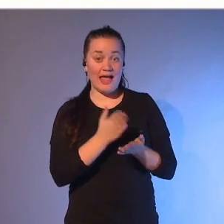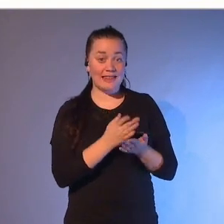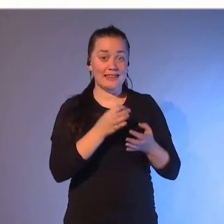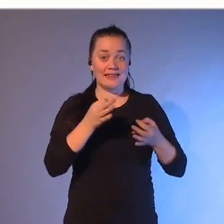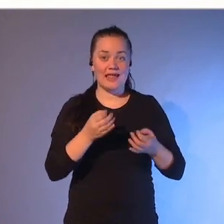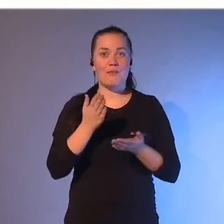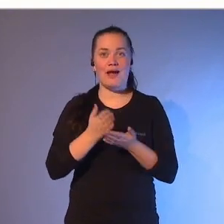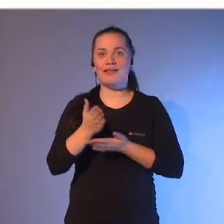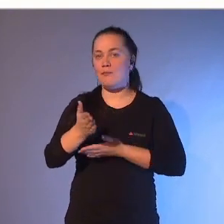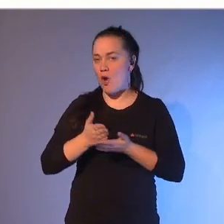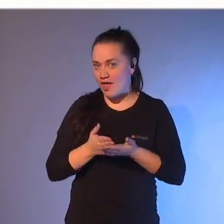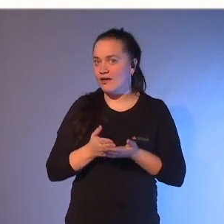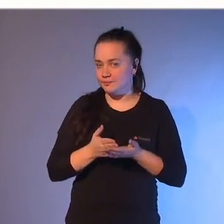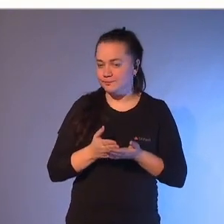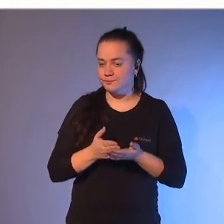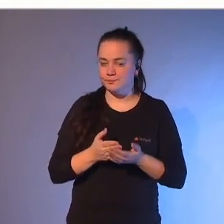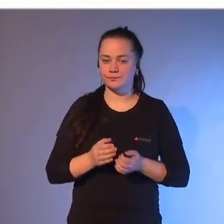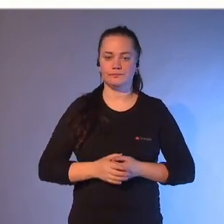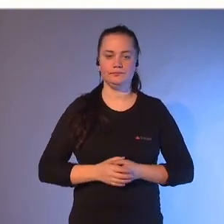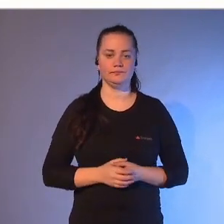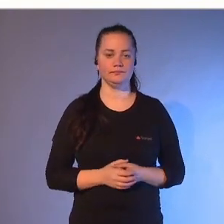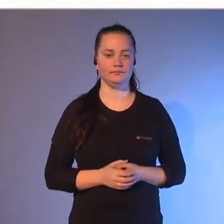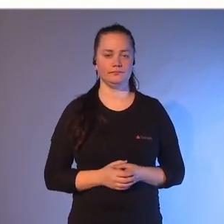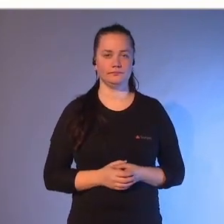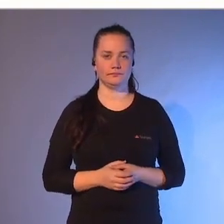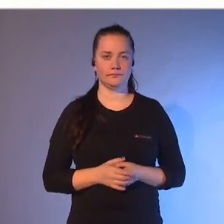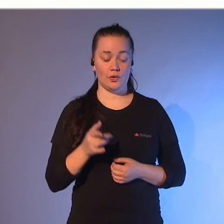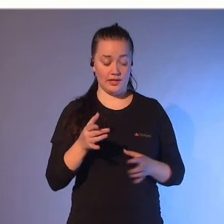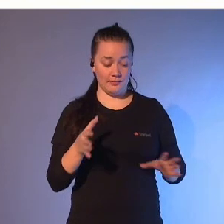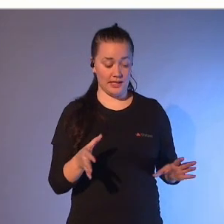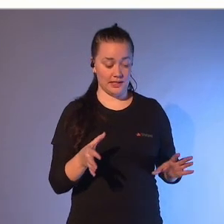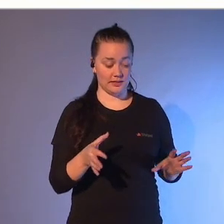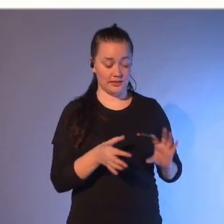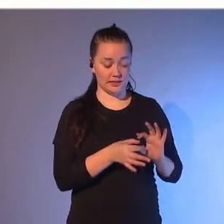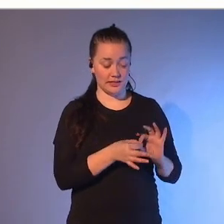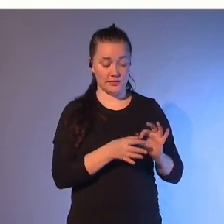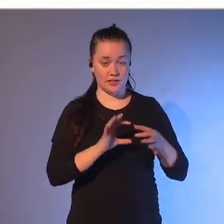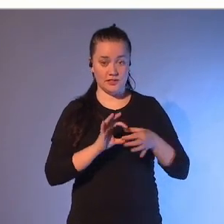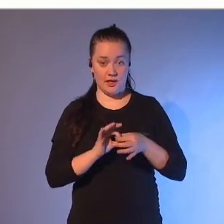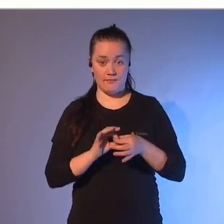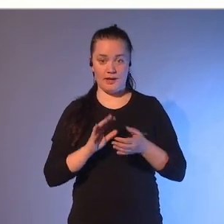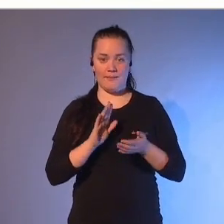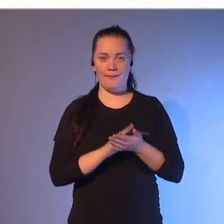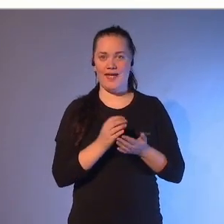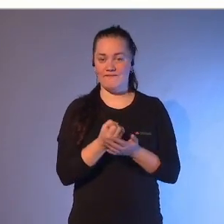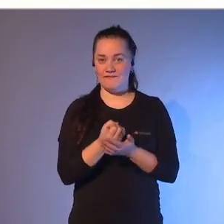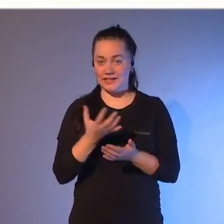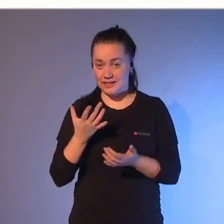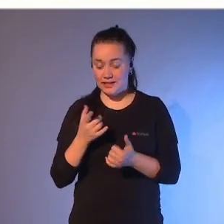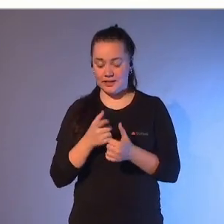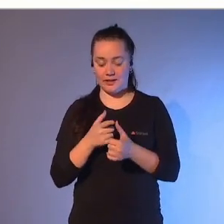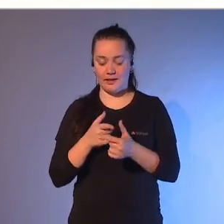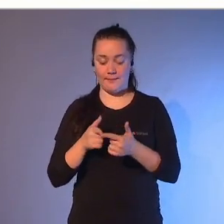riktig. Og når det settes sammen med verdier,